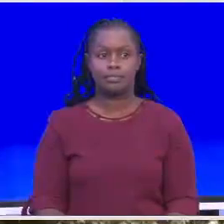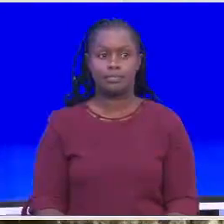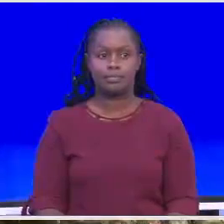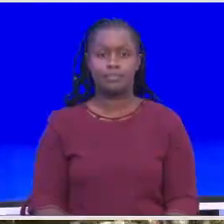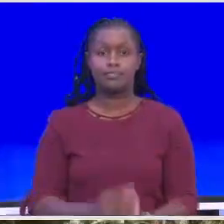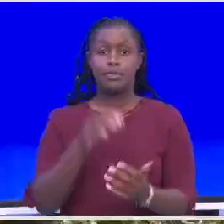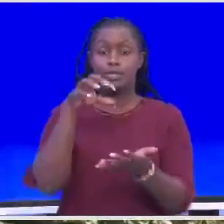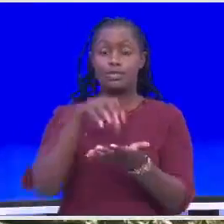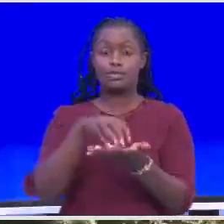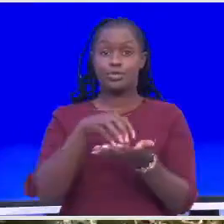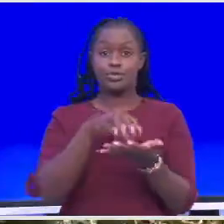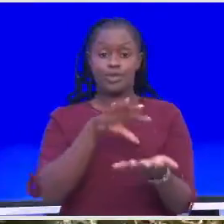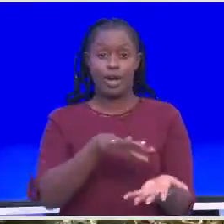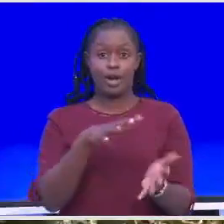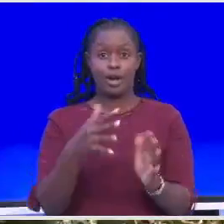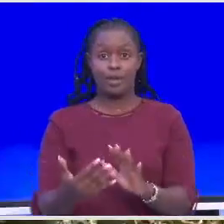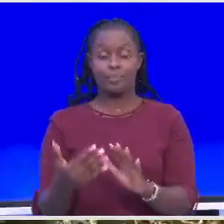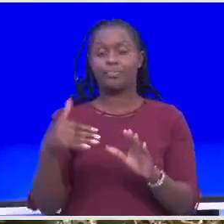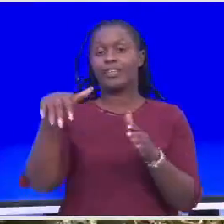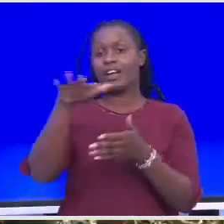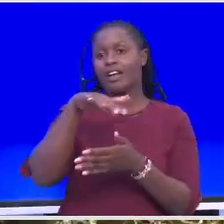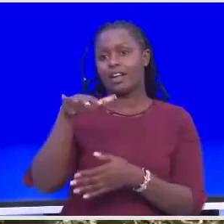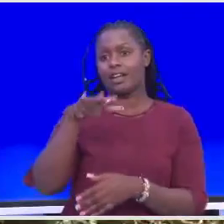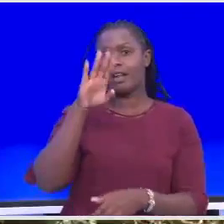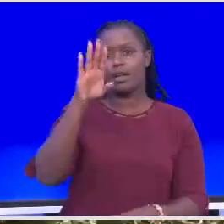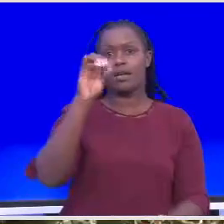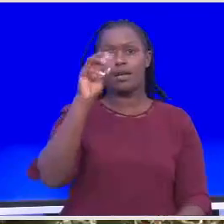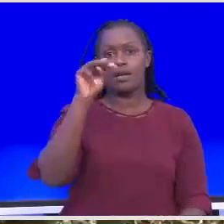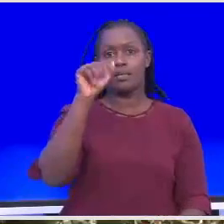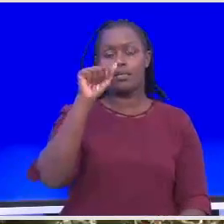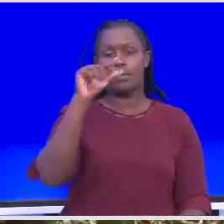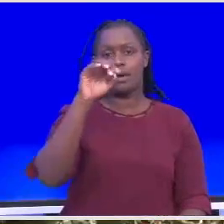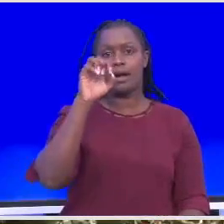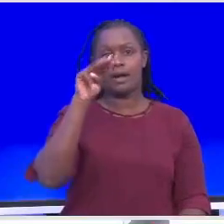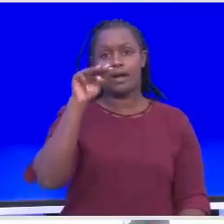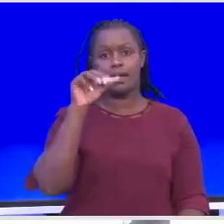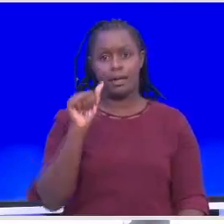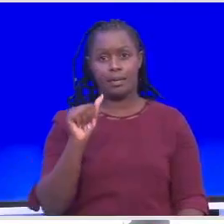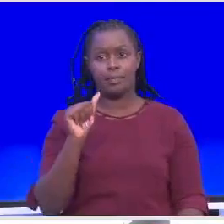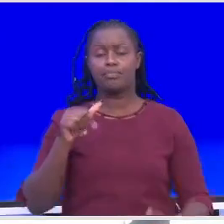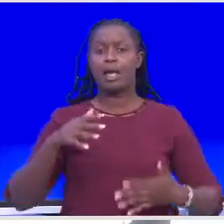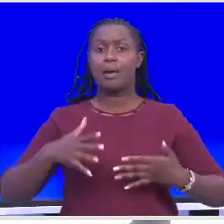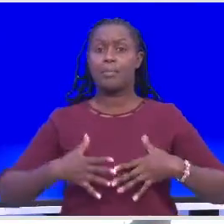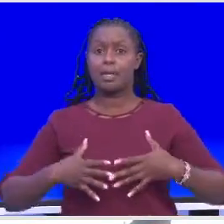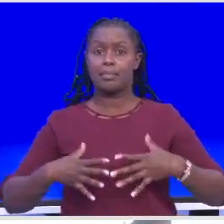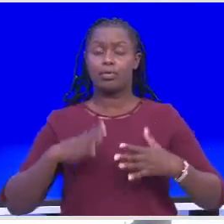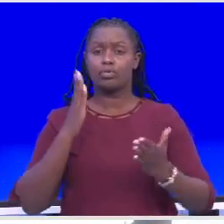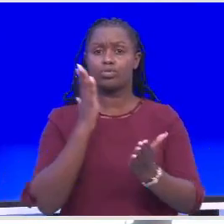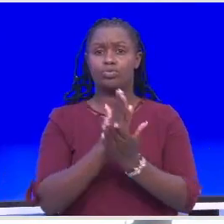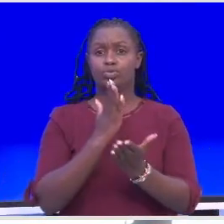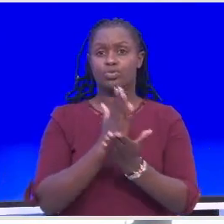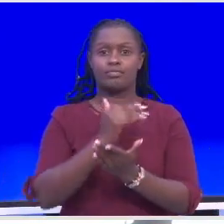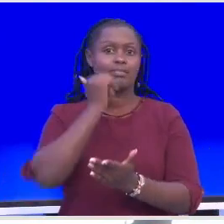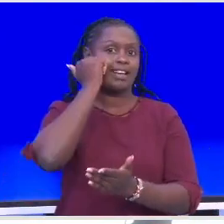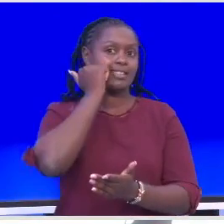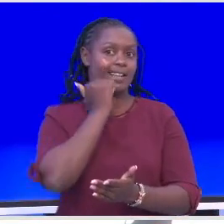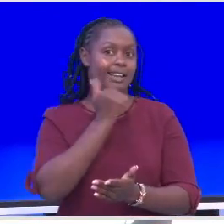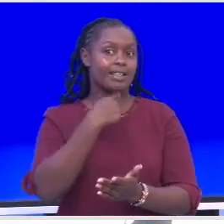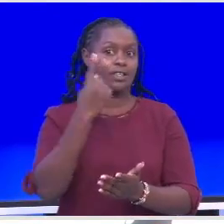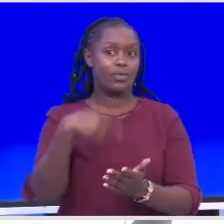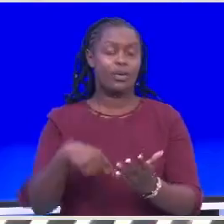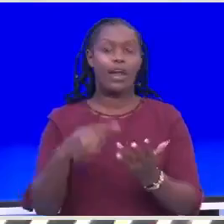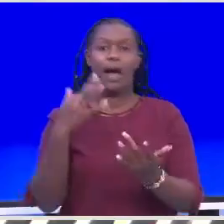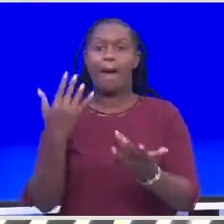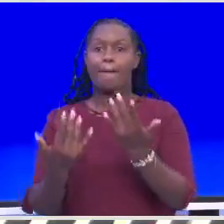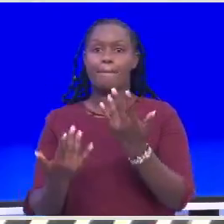Ndivyo hali ilivyokuwa katika kijiji cha Bomagena, kata ndogo ya Nyamundo. Wanakijiji waliojawa na ghadhabu wanadaiwa kuteketeza nyumba tano katika